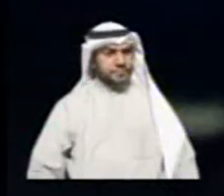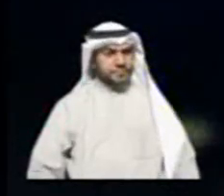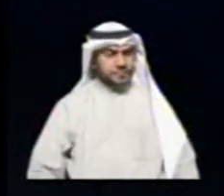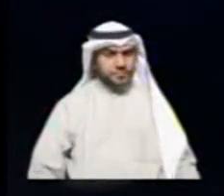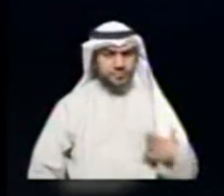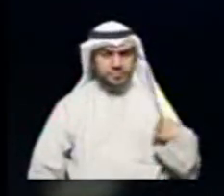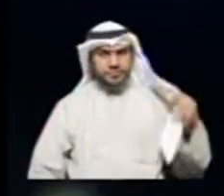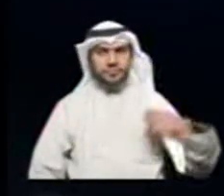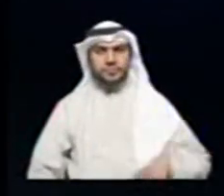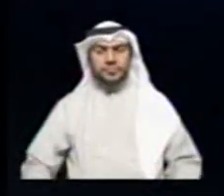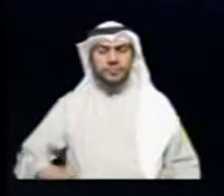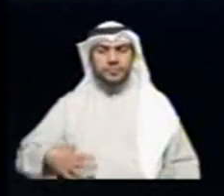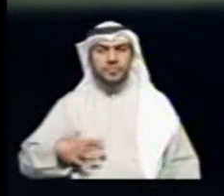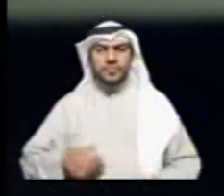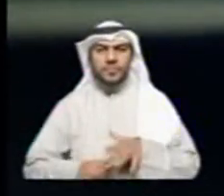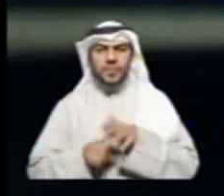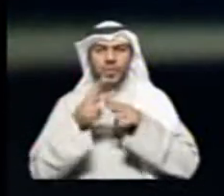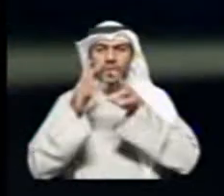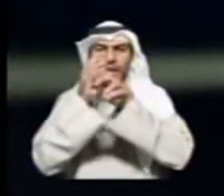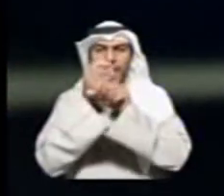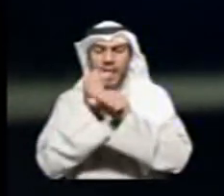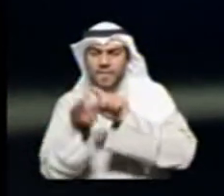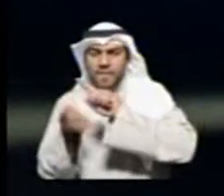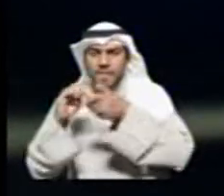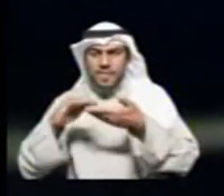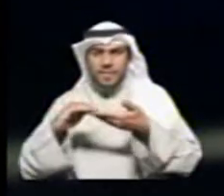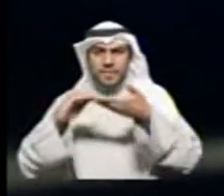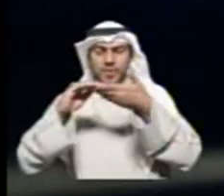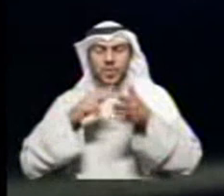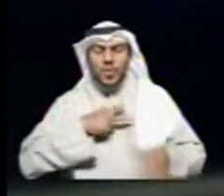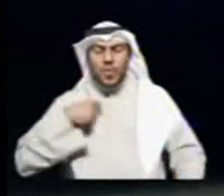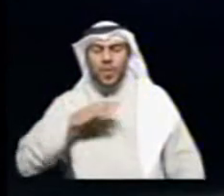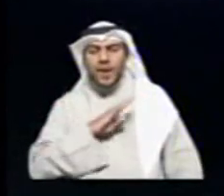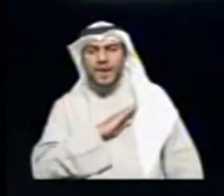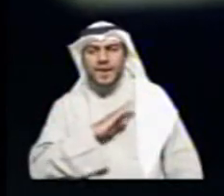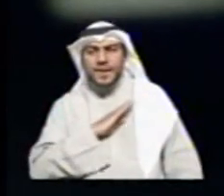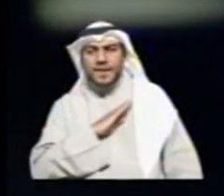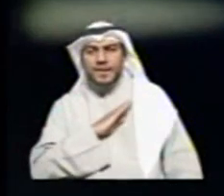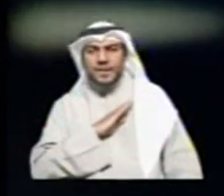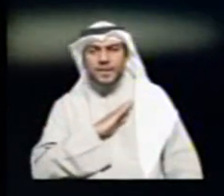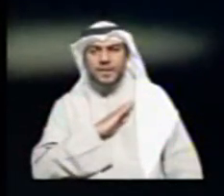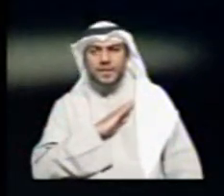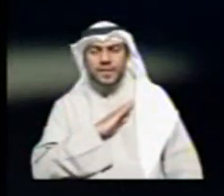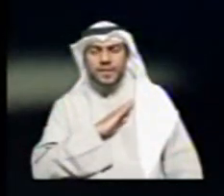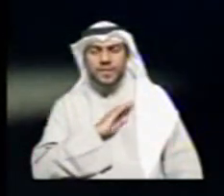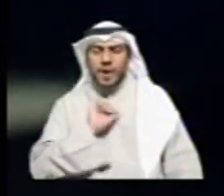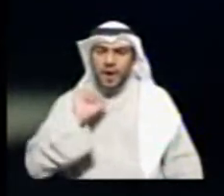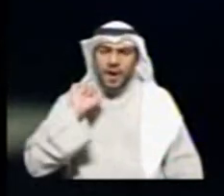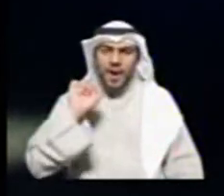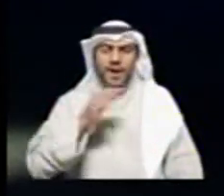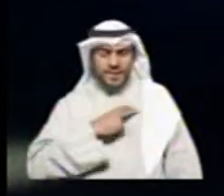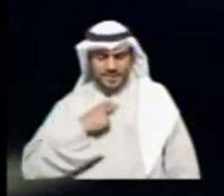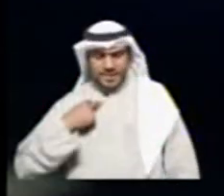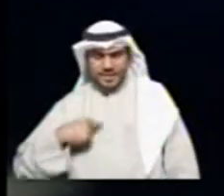أهدى مبعوث حضرة صاحب السمو أمير البلاد شيخ صباح الأحمد الجابر الصباح حفظه الله ورعاه النائب الأول لرئيس مجلس الوزراء ووزير